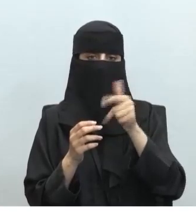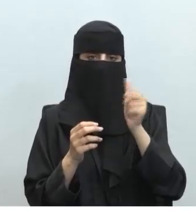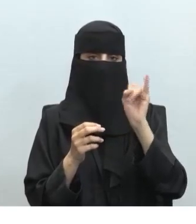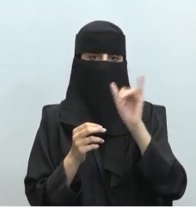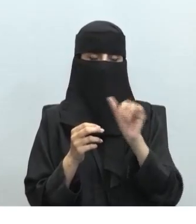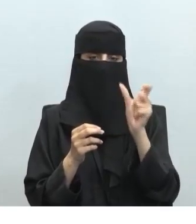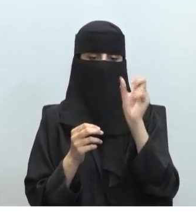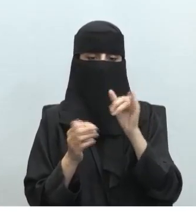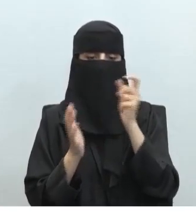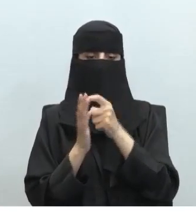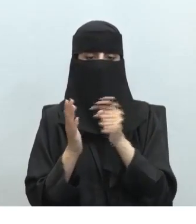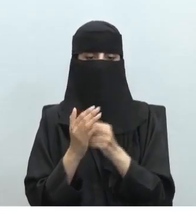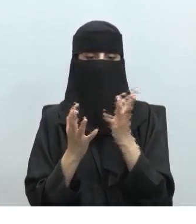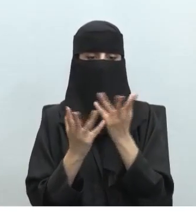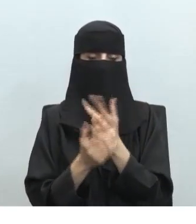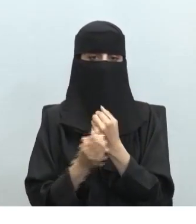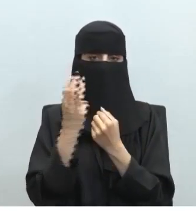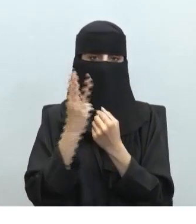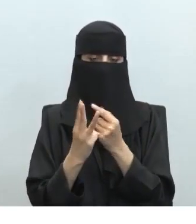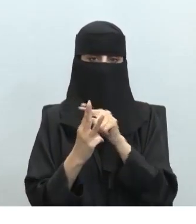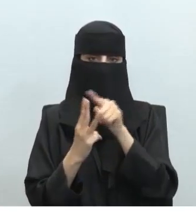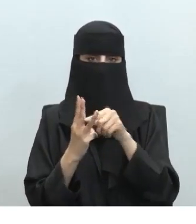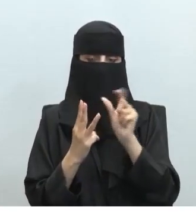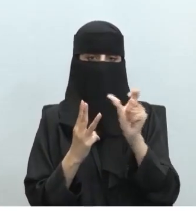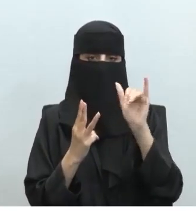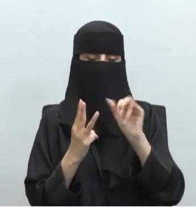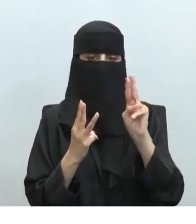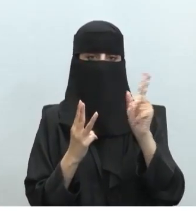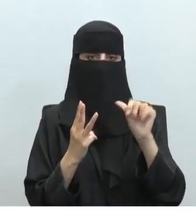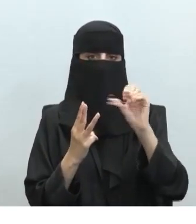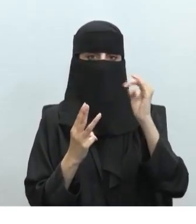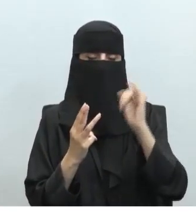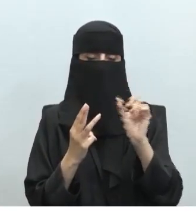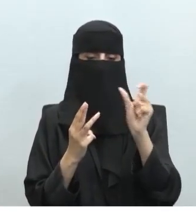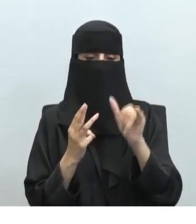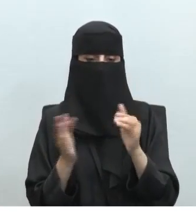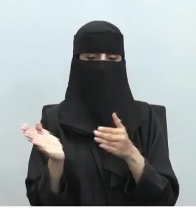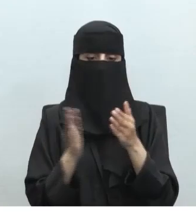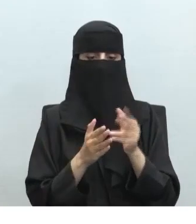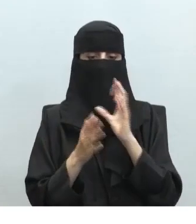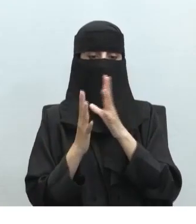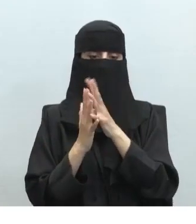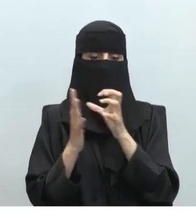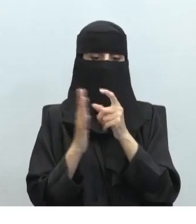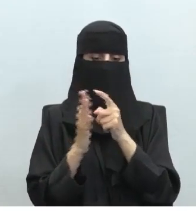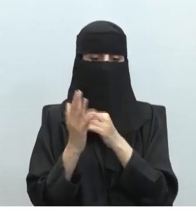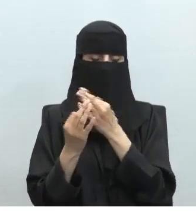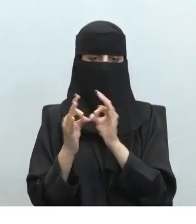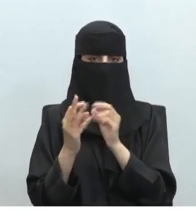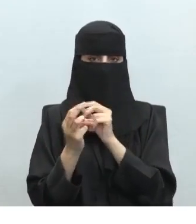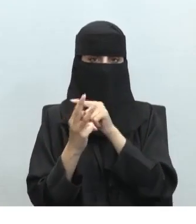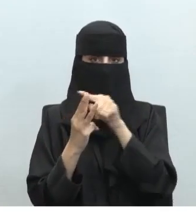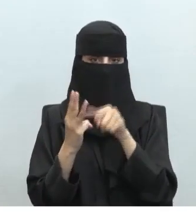المكونه ل الكودون باستثناء كودونات يو اي اي ويو اي جي ويو جي اي وهذه هي